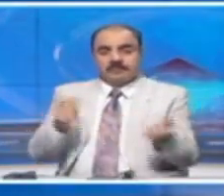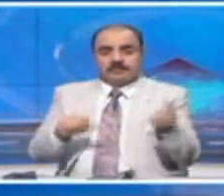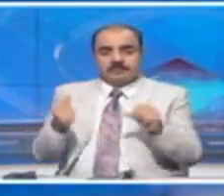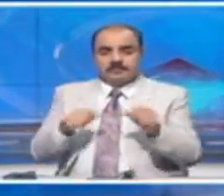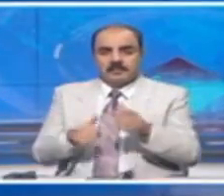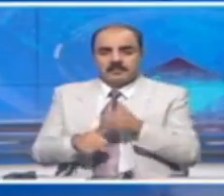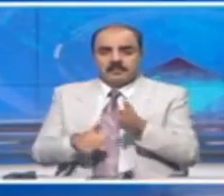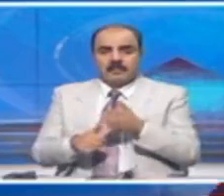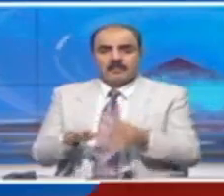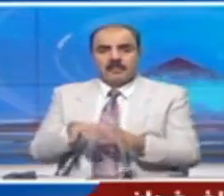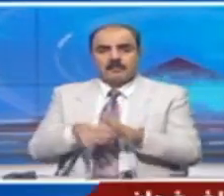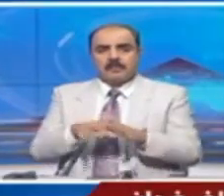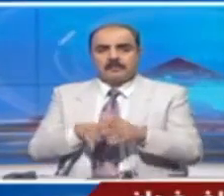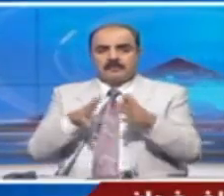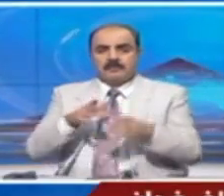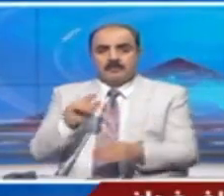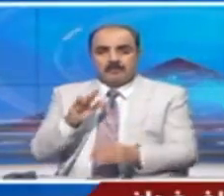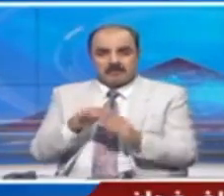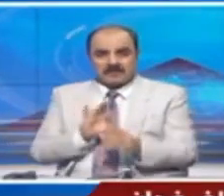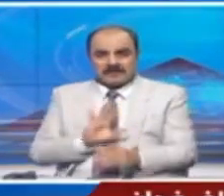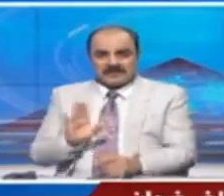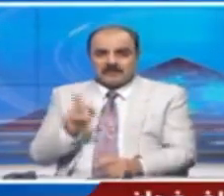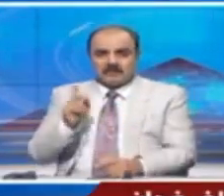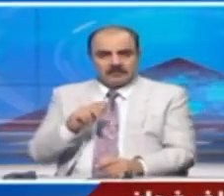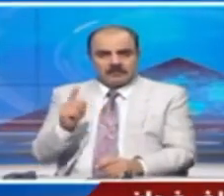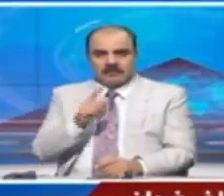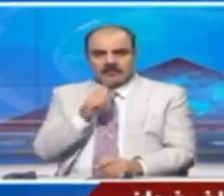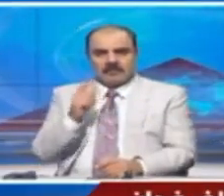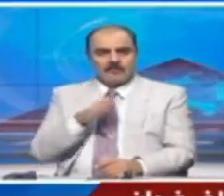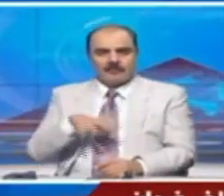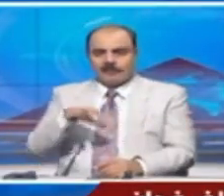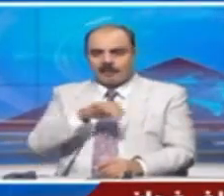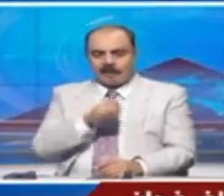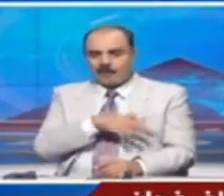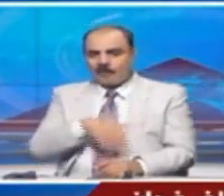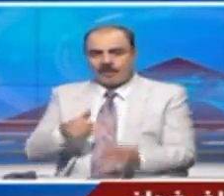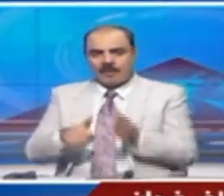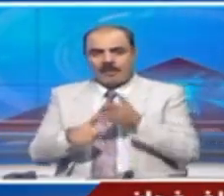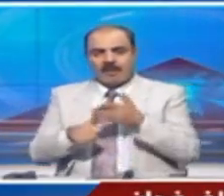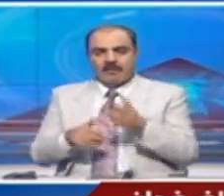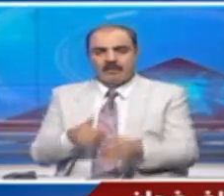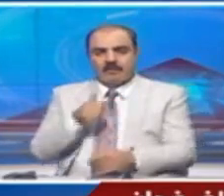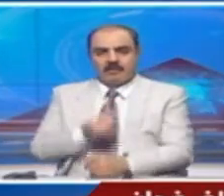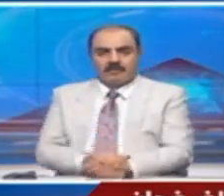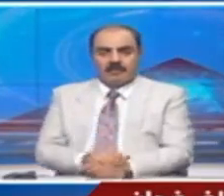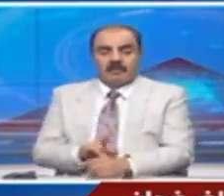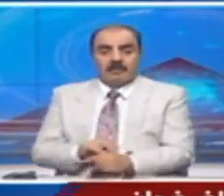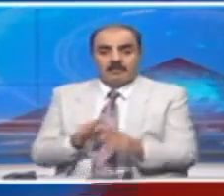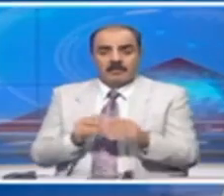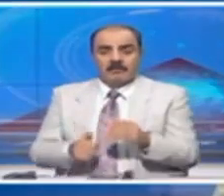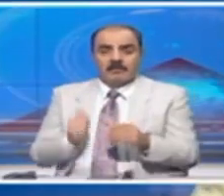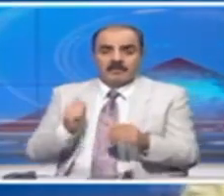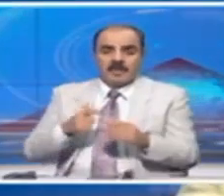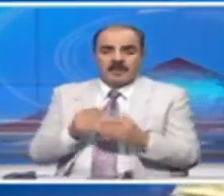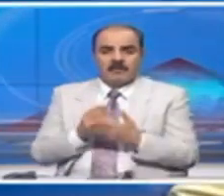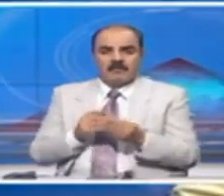تعد من أكبر مشروعات الصرف الصحي ليست فقط على مستوى مصر ولكن على مستوى المنطقة بأكملها، وتعد ثاني